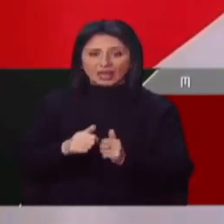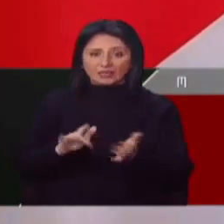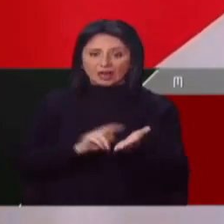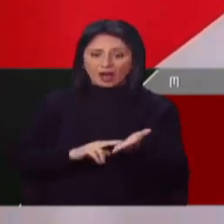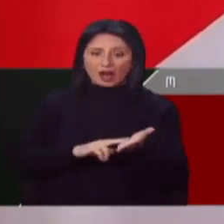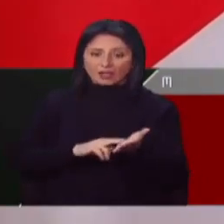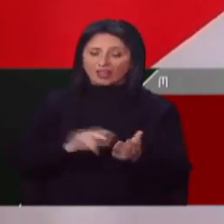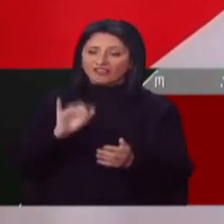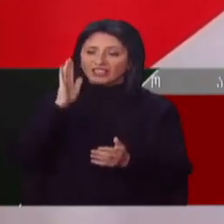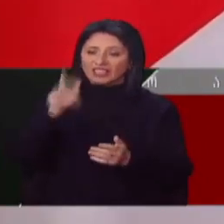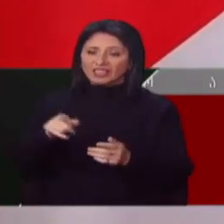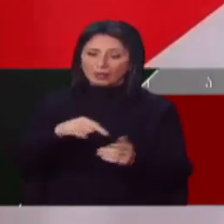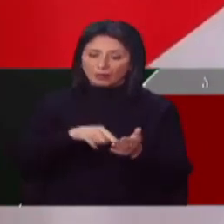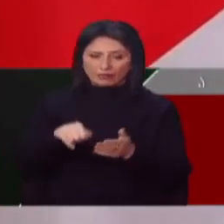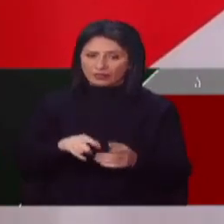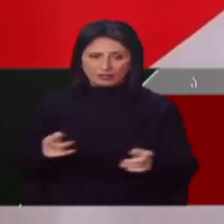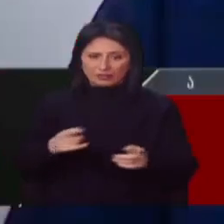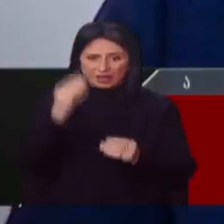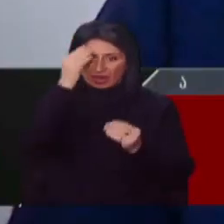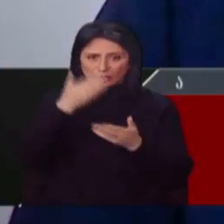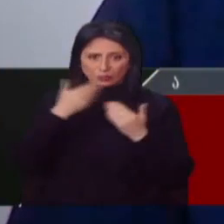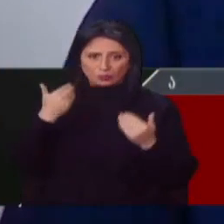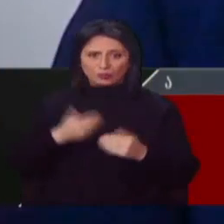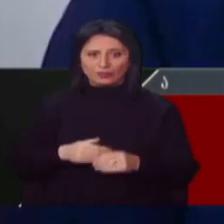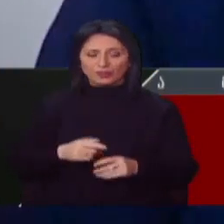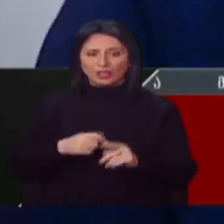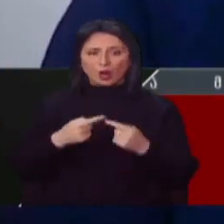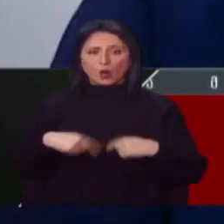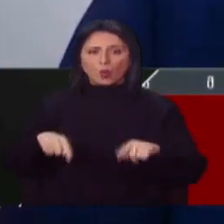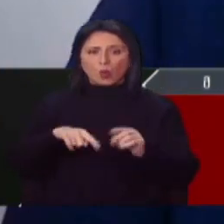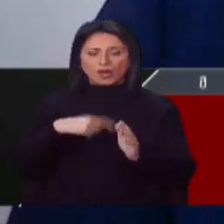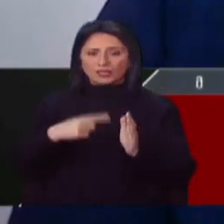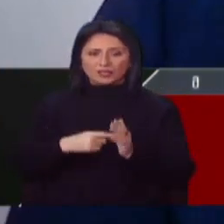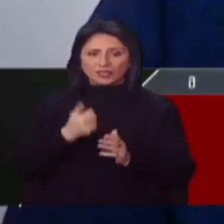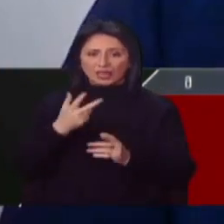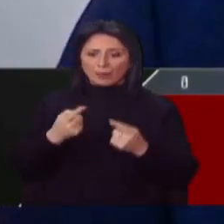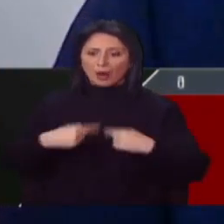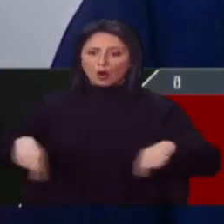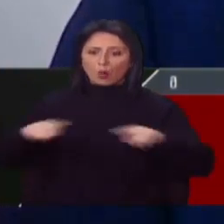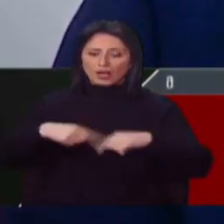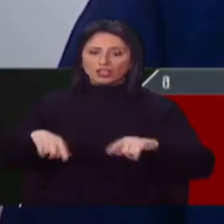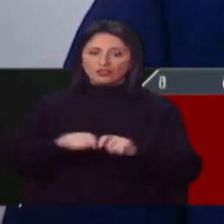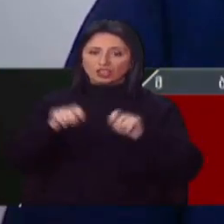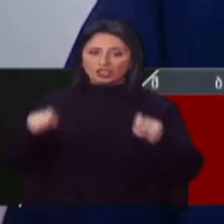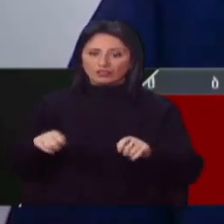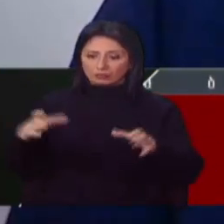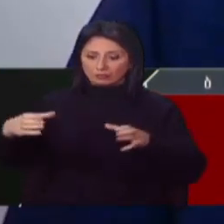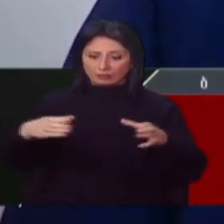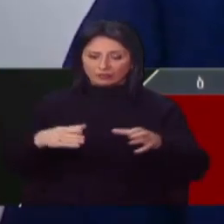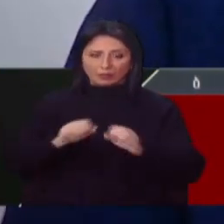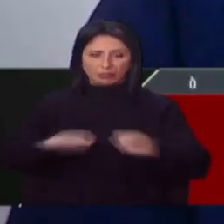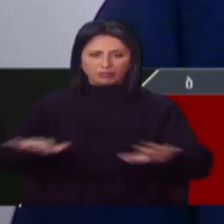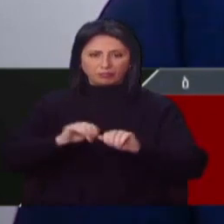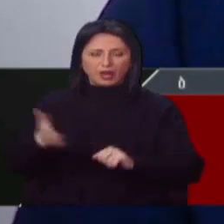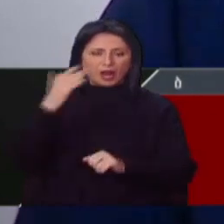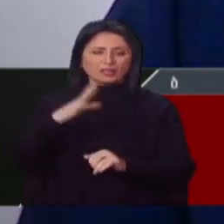მარჩეულობა ვის არ იქნება, რას იქნება, ას მოკლებულია. ძალიან სწორად მის კოალიციის საკითხები, რამდენიმე კოალიცია შეიქმნა და დაიშალა უკვე, ისე რომ საჯარო